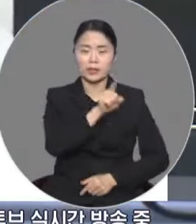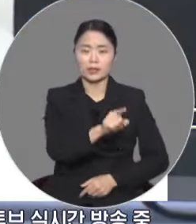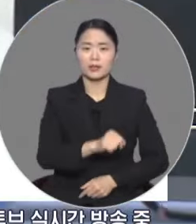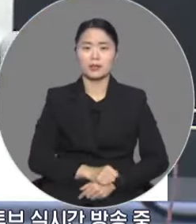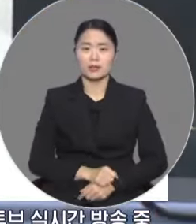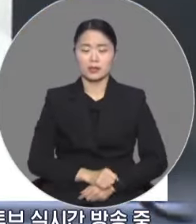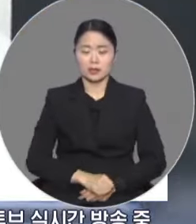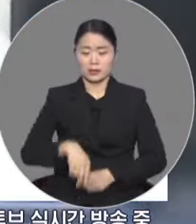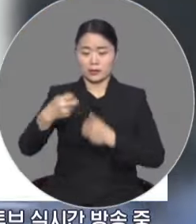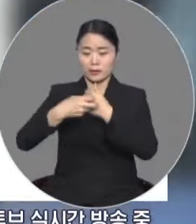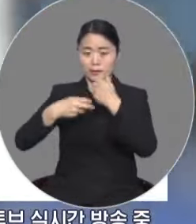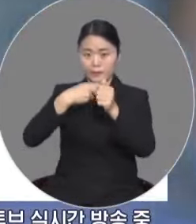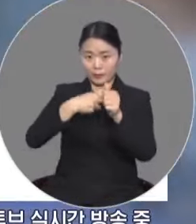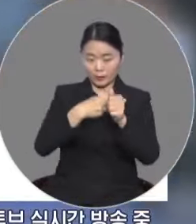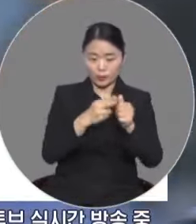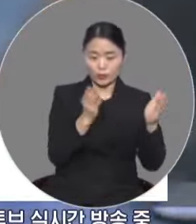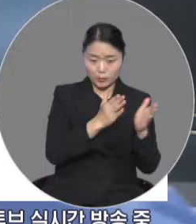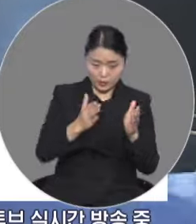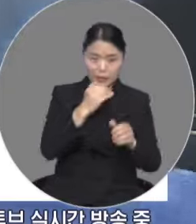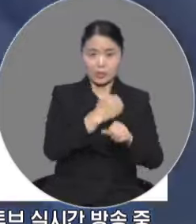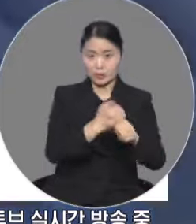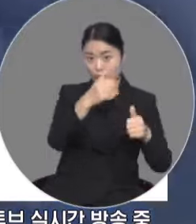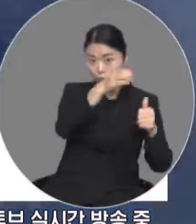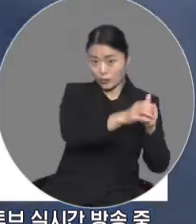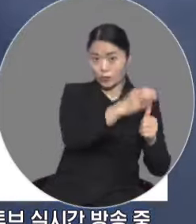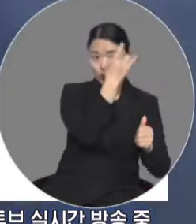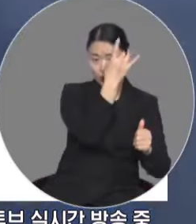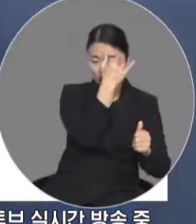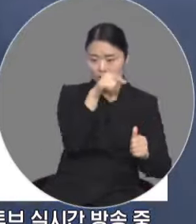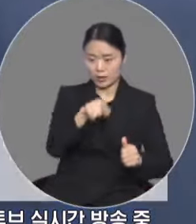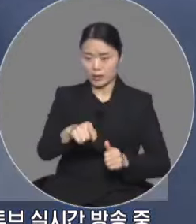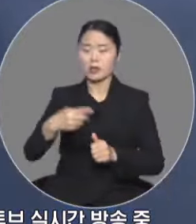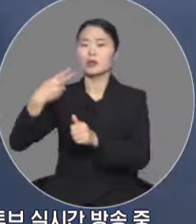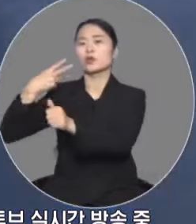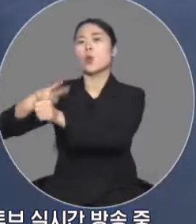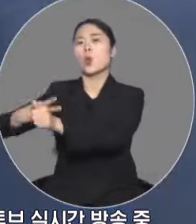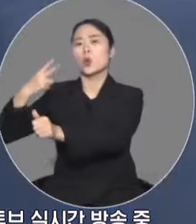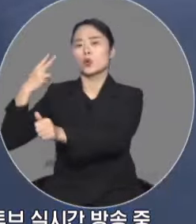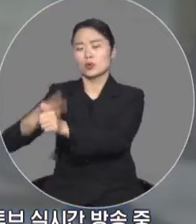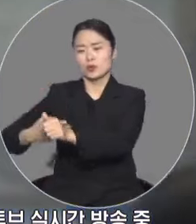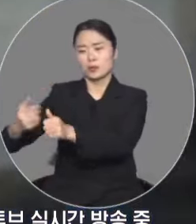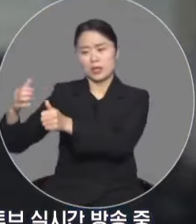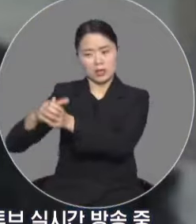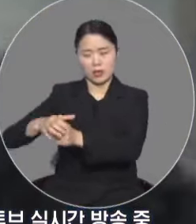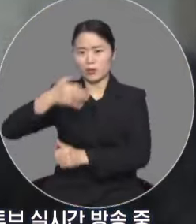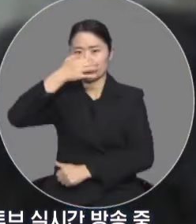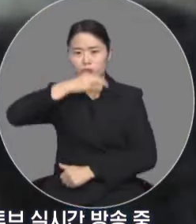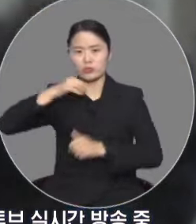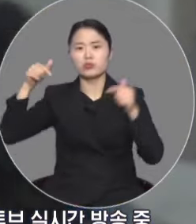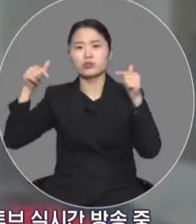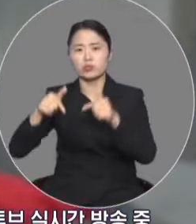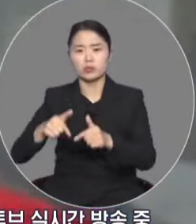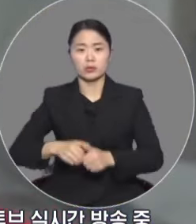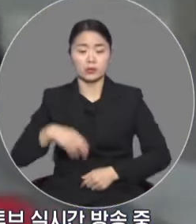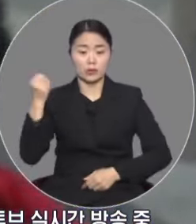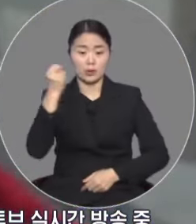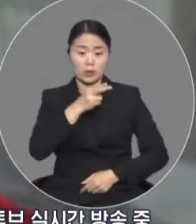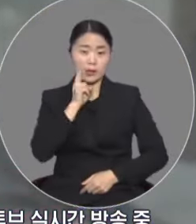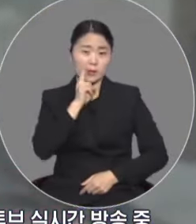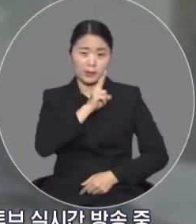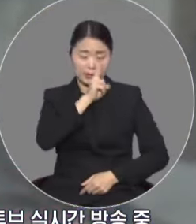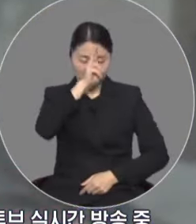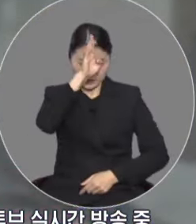준비 등을 교수들이 도맡으면서 수술 효율성이 떨어졌기 때문입니다. 또 중증 환자가 아닌 경우